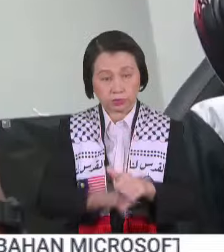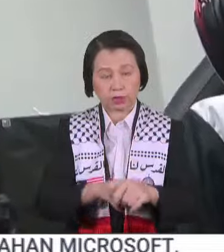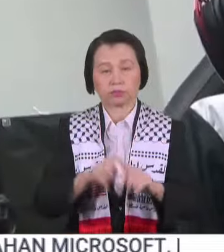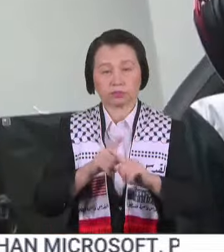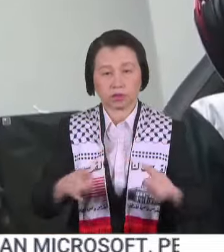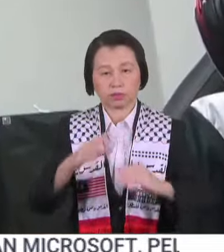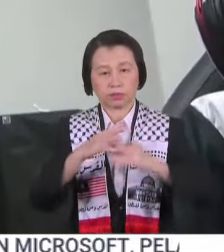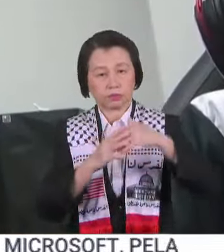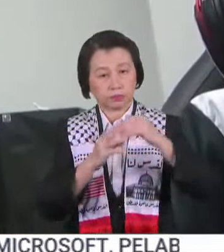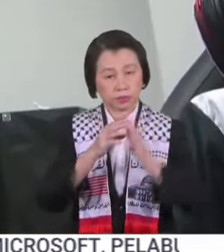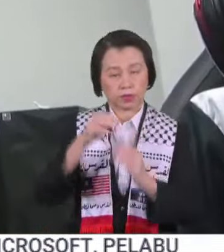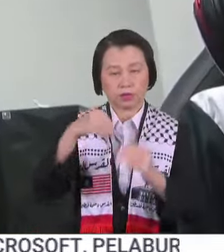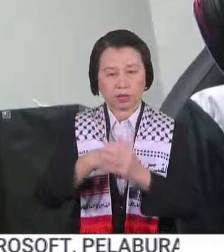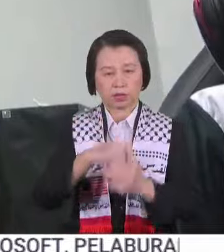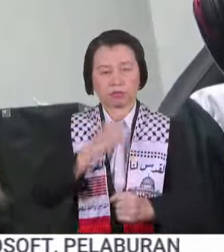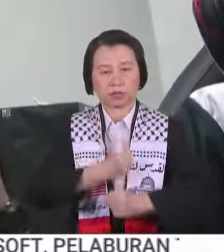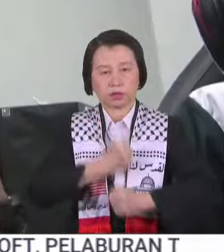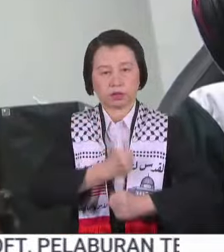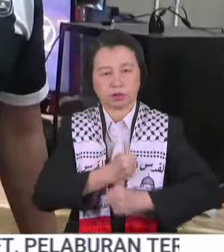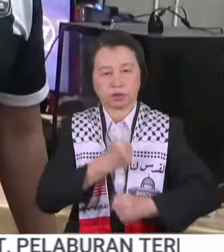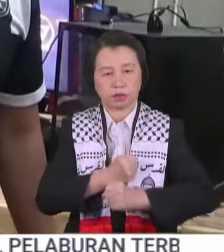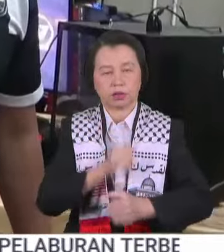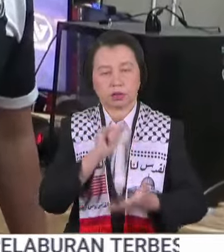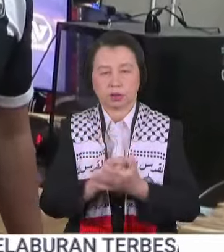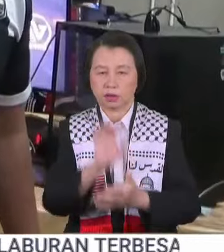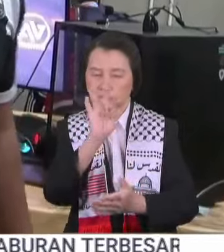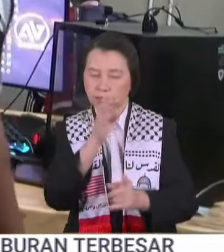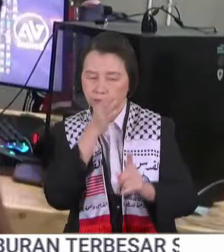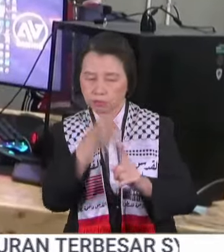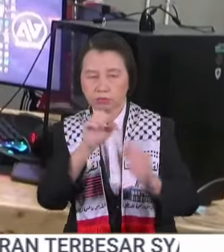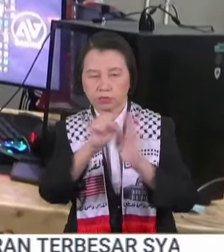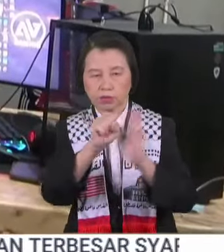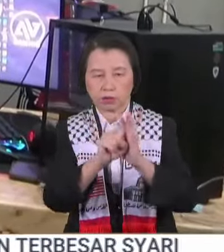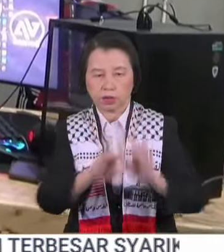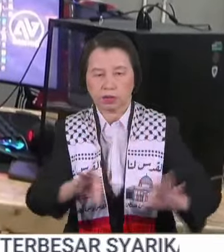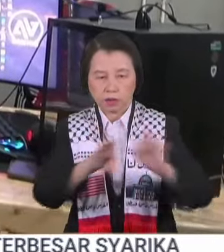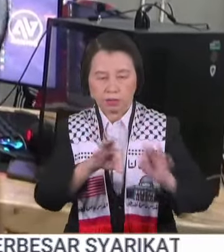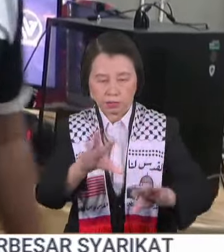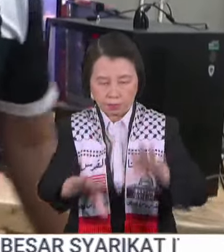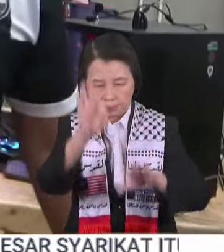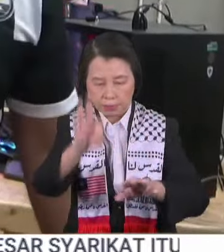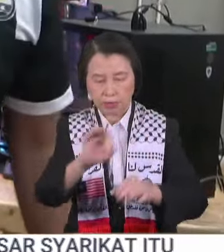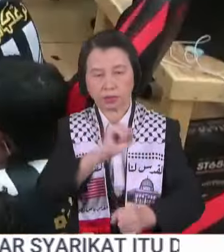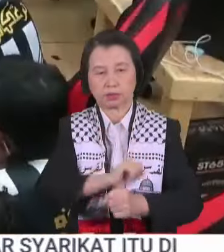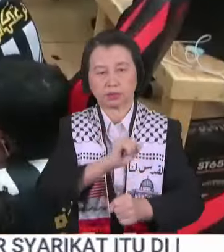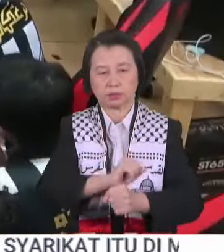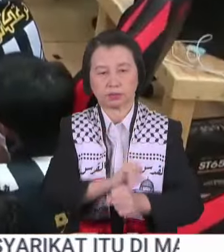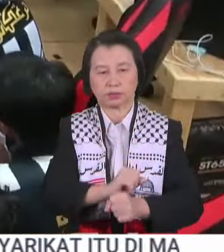tetapi fleksibiliti dalam bekerja menjadi salah satu kriteria utama dalam pemilihan pekerjaan.